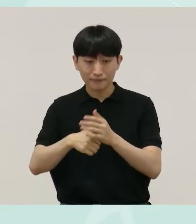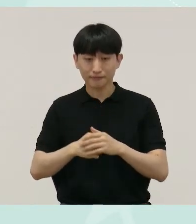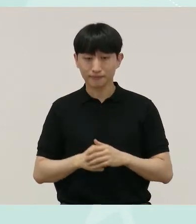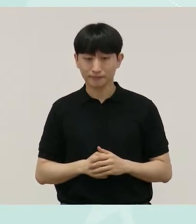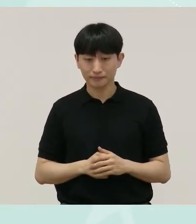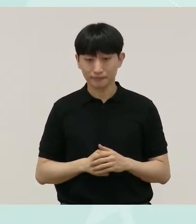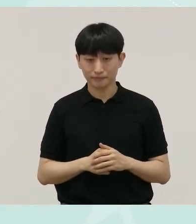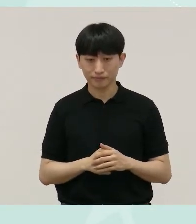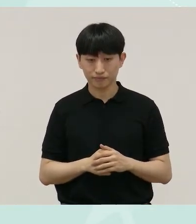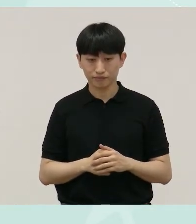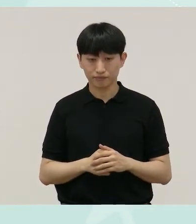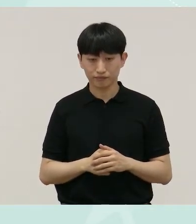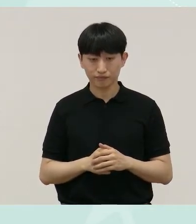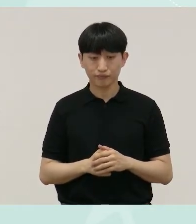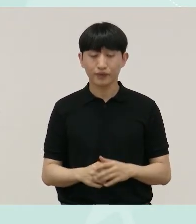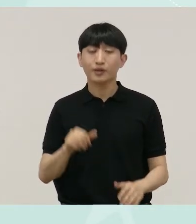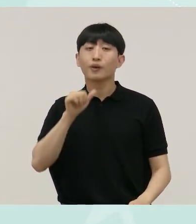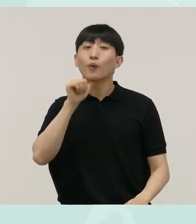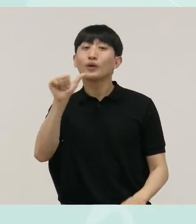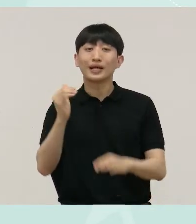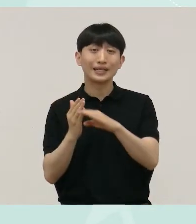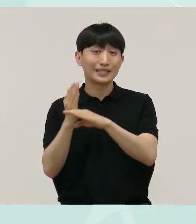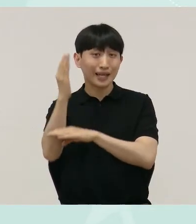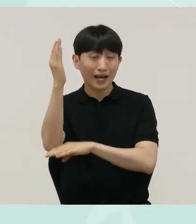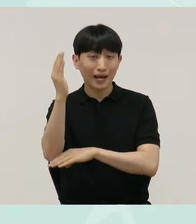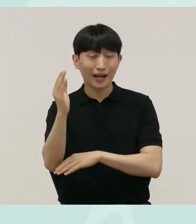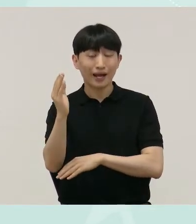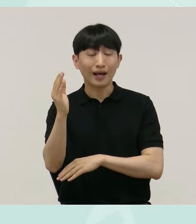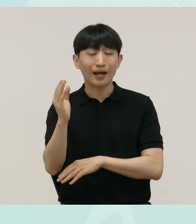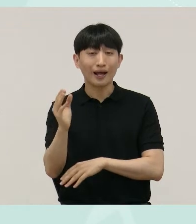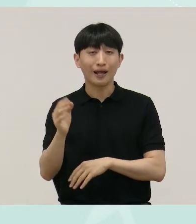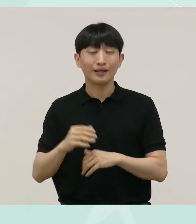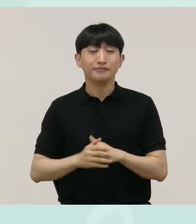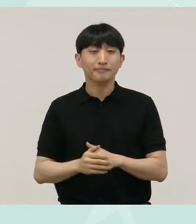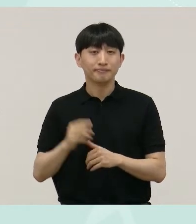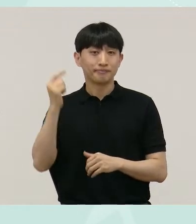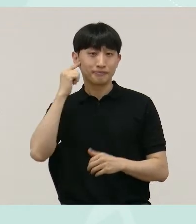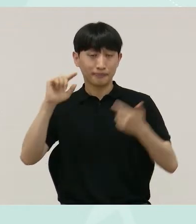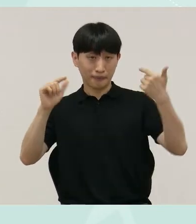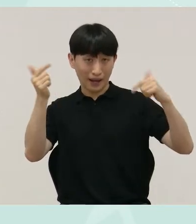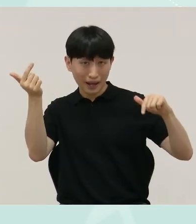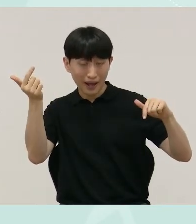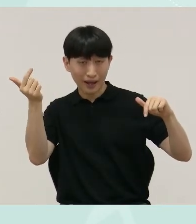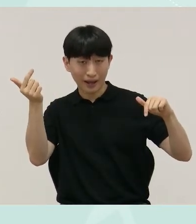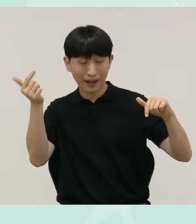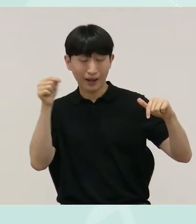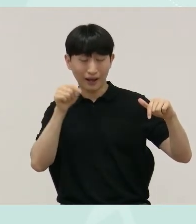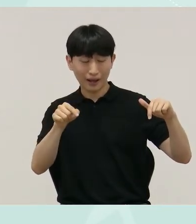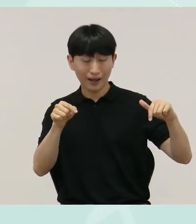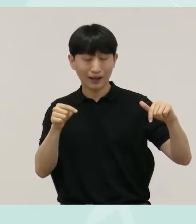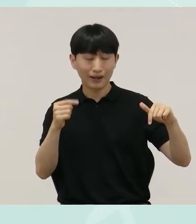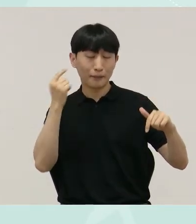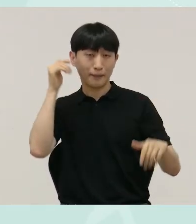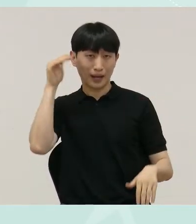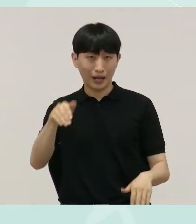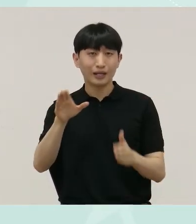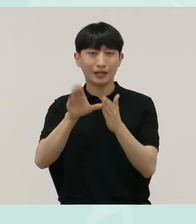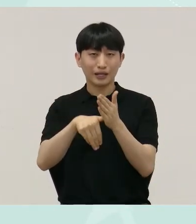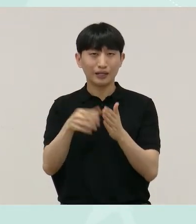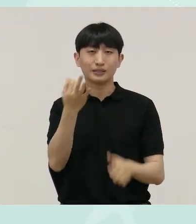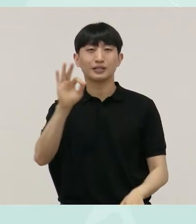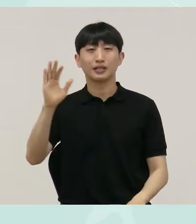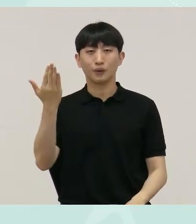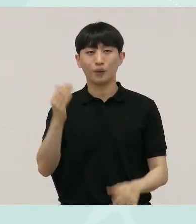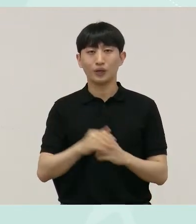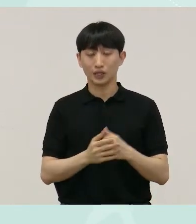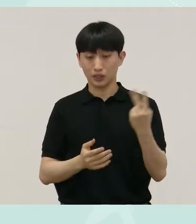통해서 5세 이상의 그런 비대칭성 혹은 싱글 사이드 데프니스에서 승인이 됐고요. 그 승인은